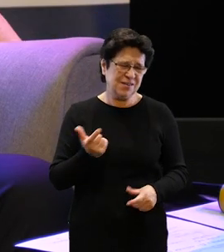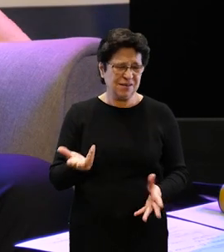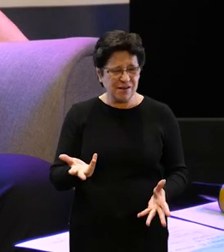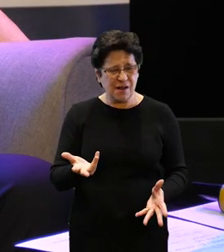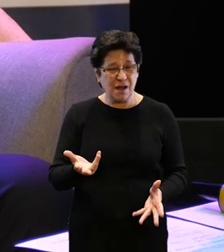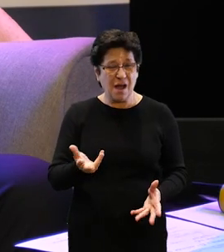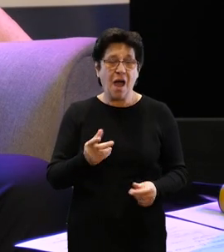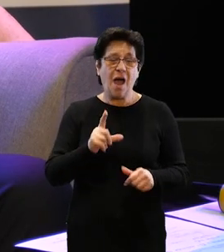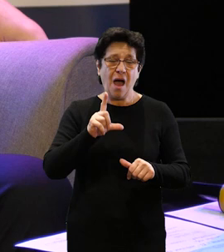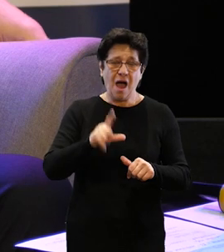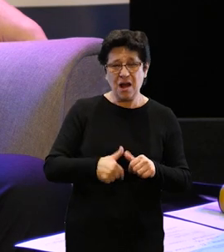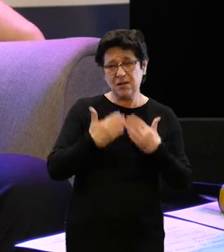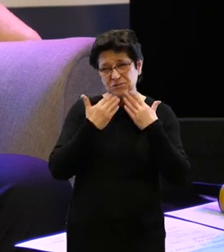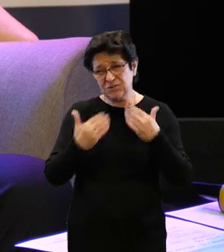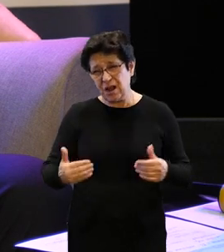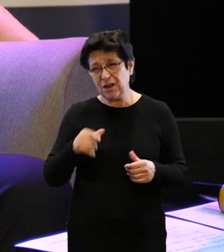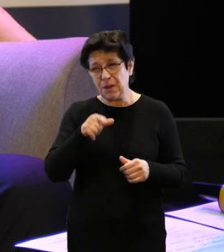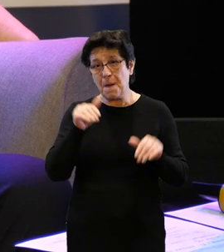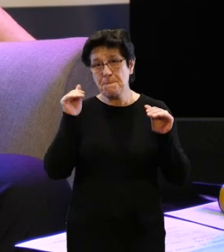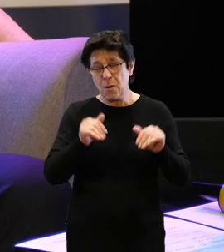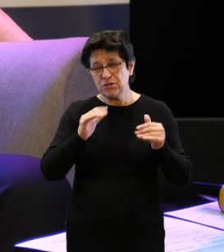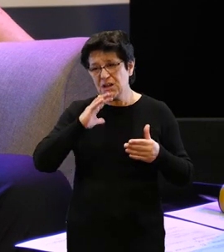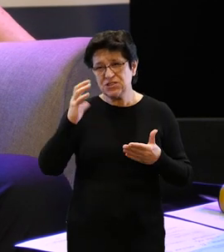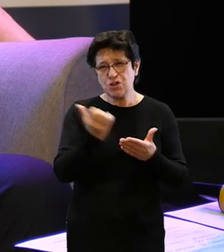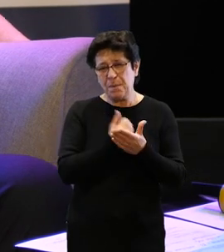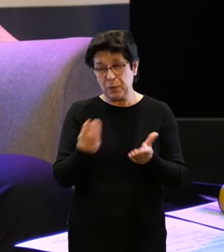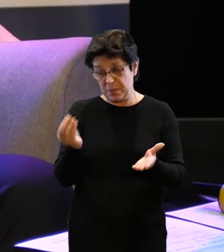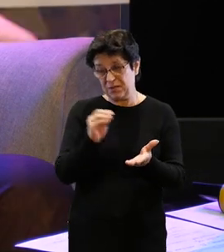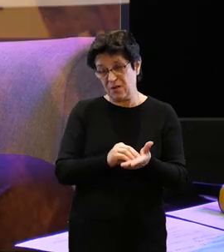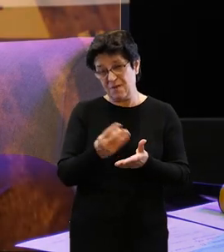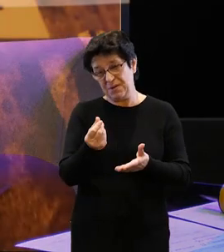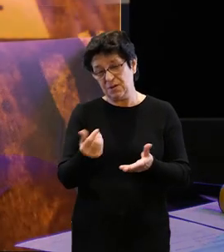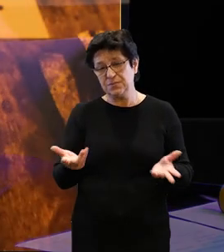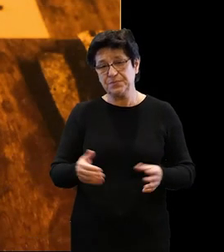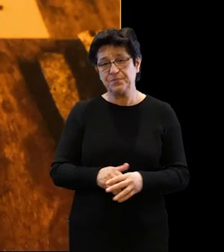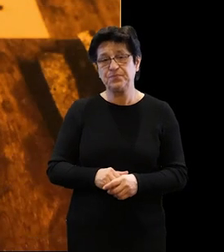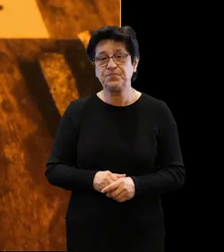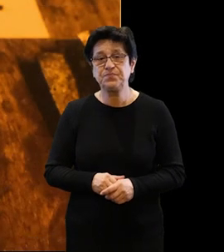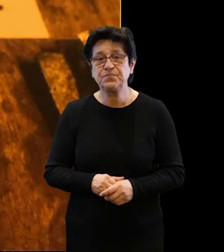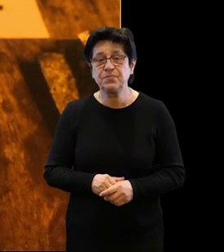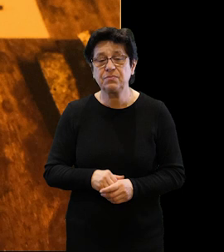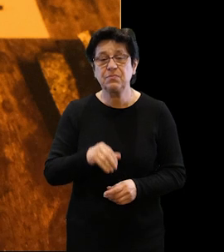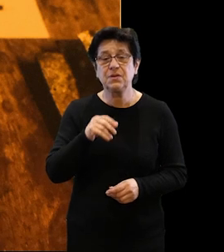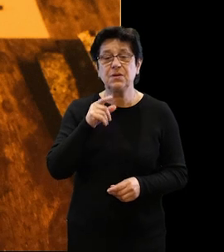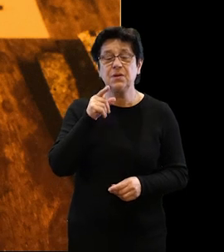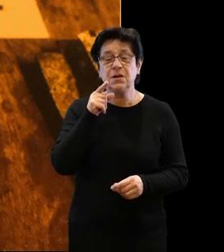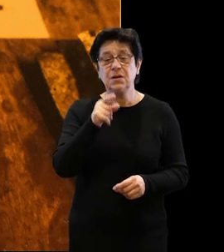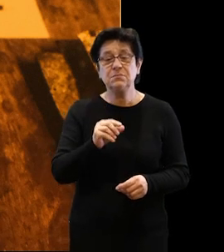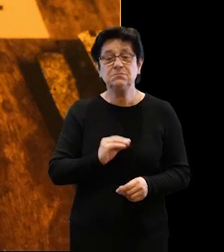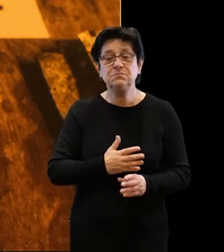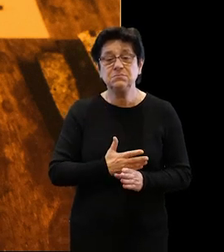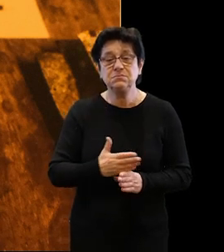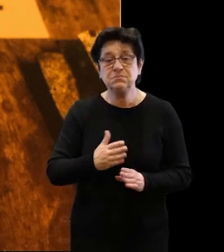dzięki temu można zdobyć jakąś dodatkową kasę niech to tak będzie prozaiczna rzecz znowu salka